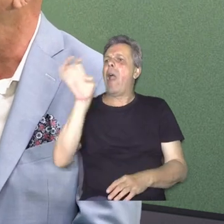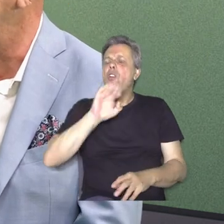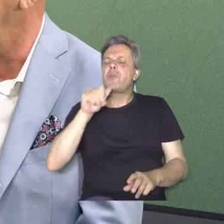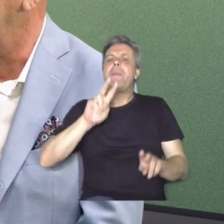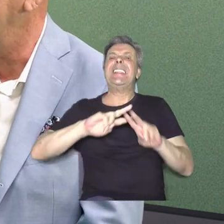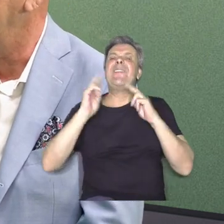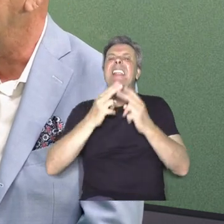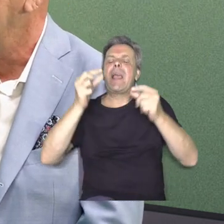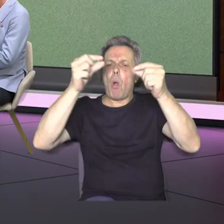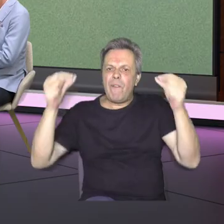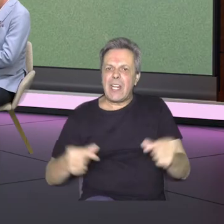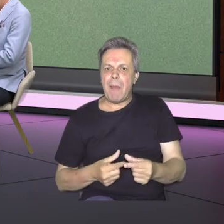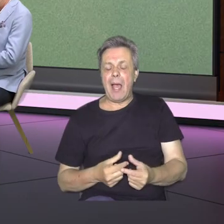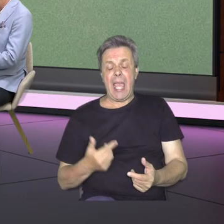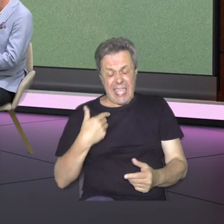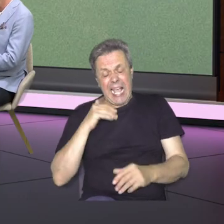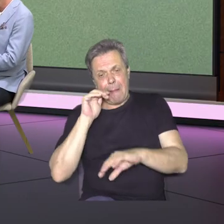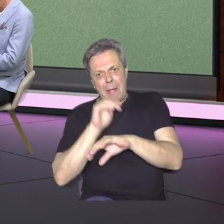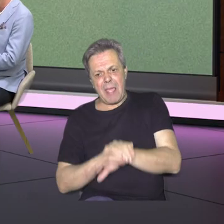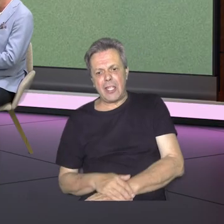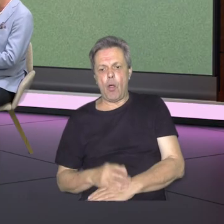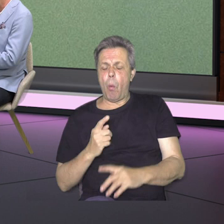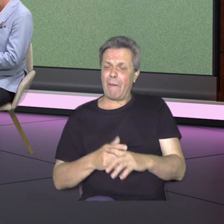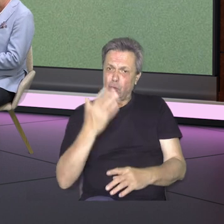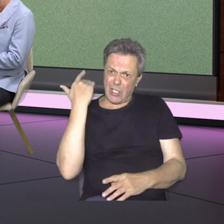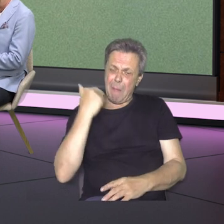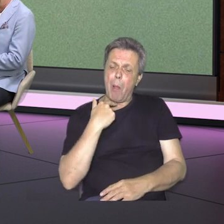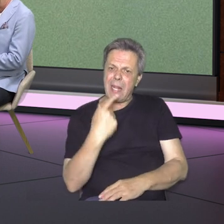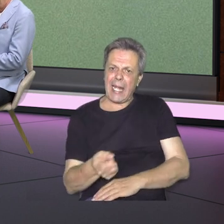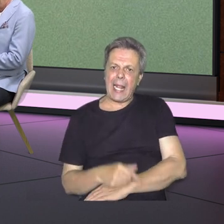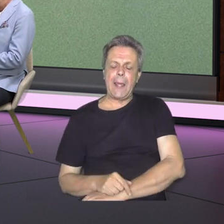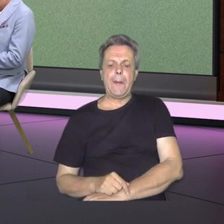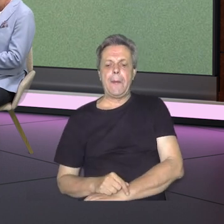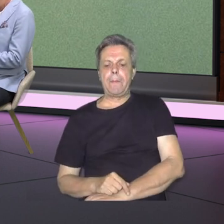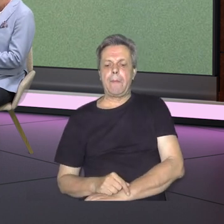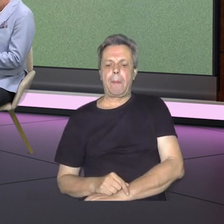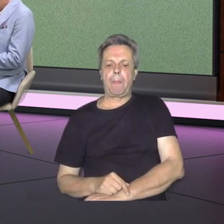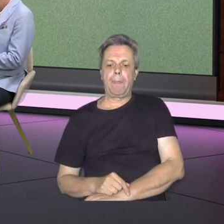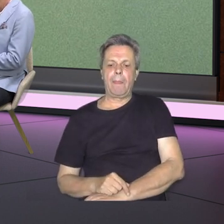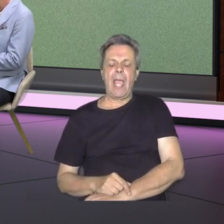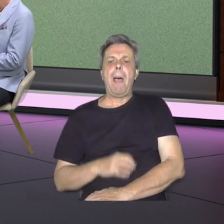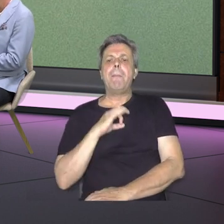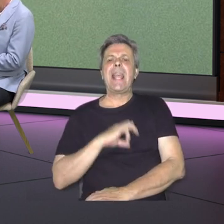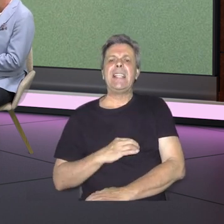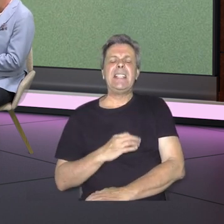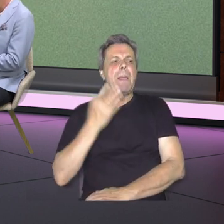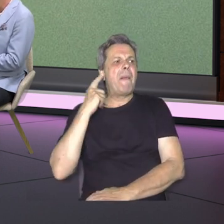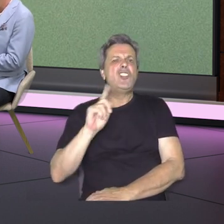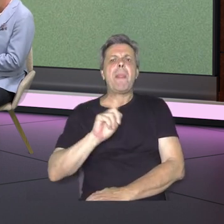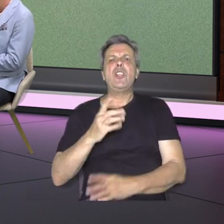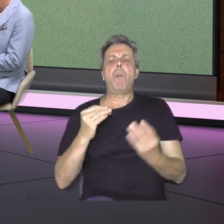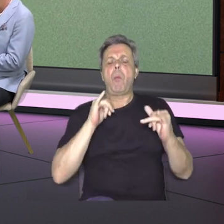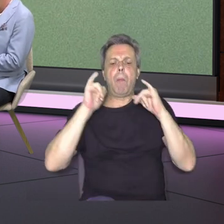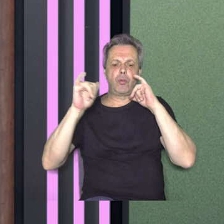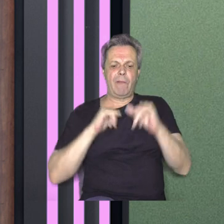ili svjetskim okvirima? Jer primijetio sam, ovo upravo što ste malo prije rekli, da baš predsjednici bivši nisu